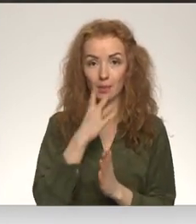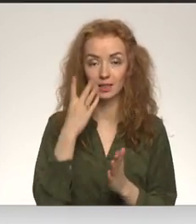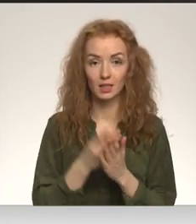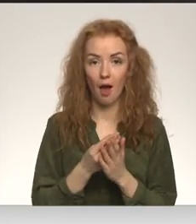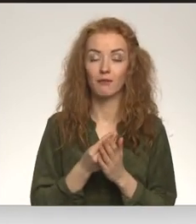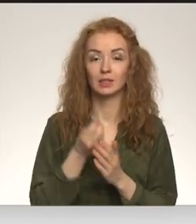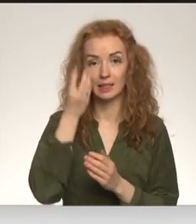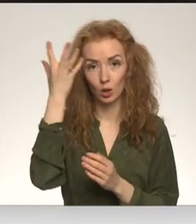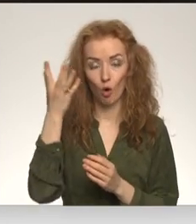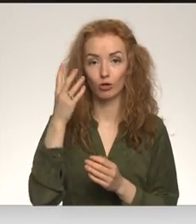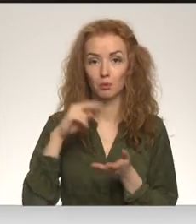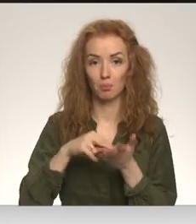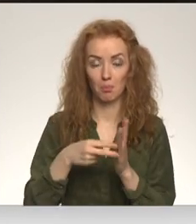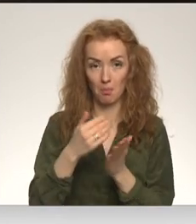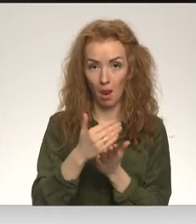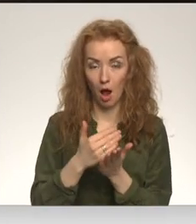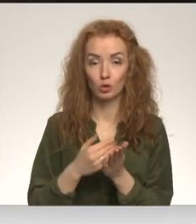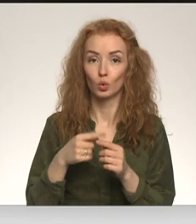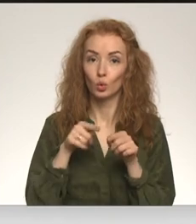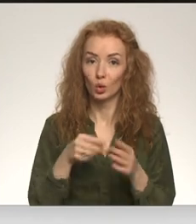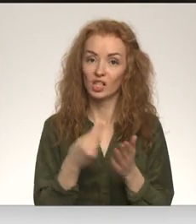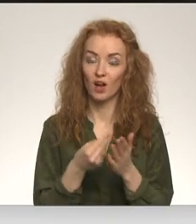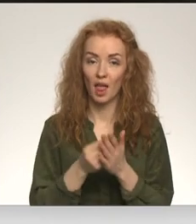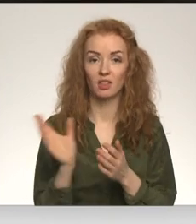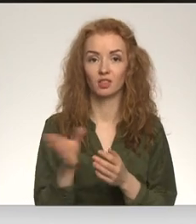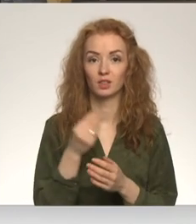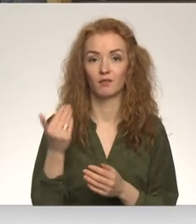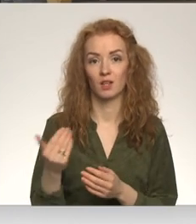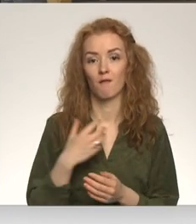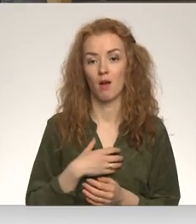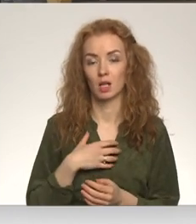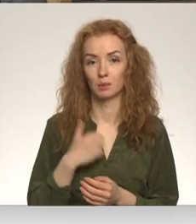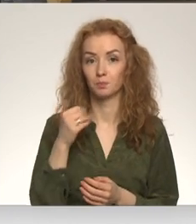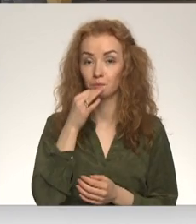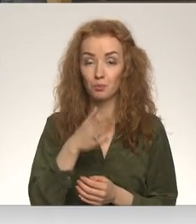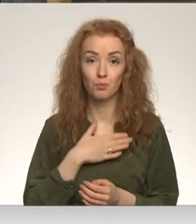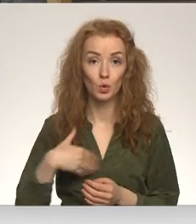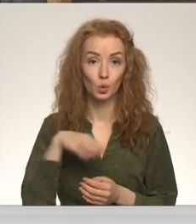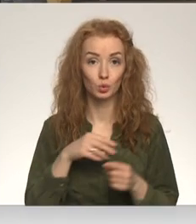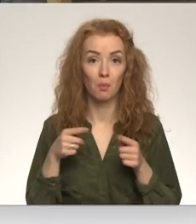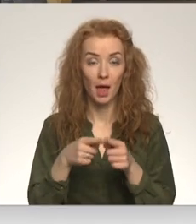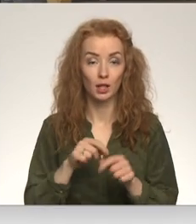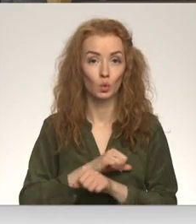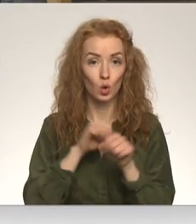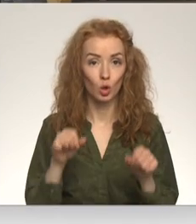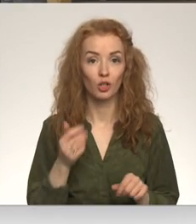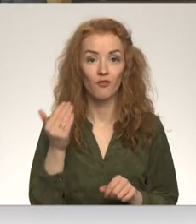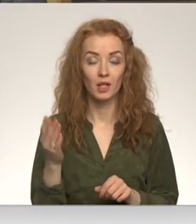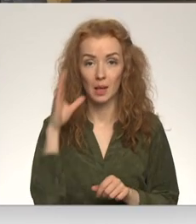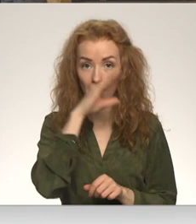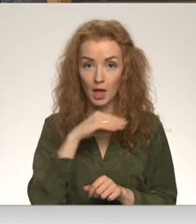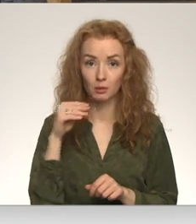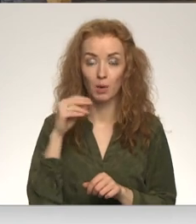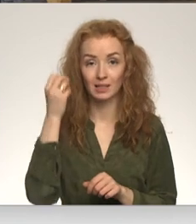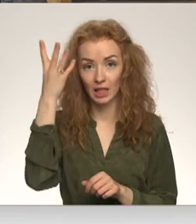individuāls izglītošanās plāns, kurā izvērtētas visas vajadzības. Mūsu tas mērķis ir nodrošināt viņiem iespēju